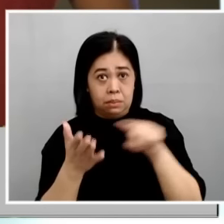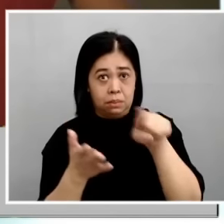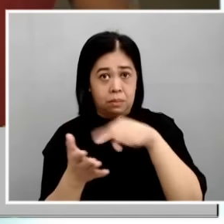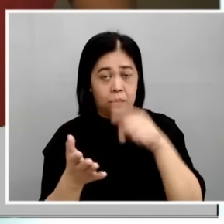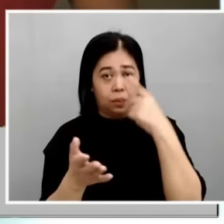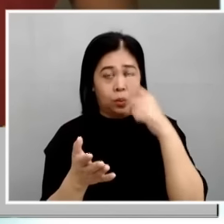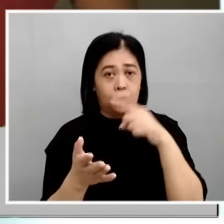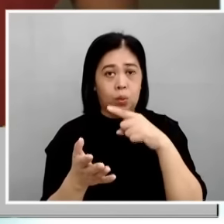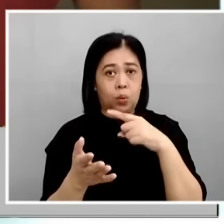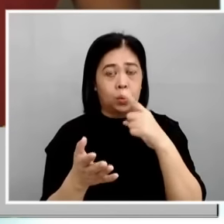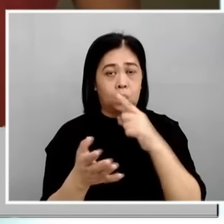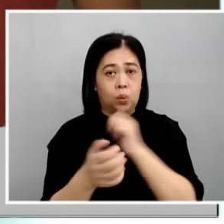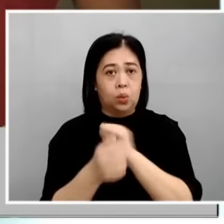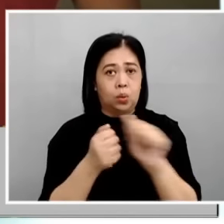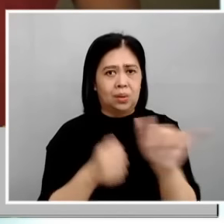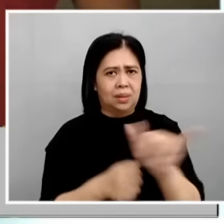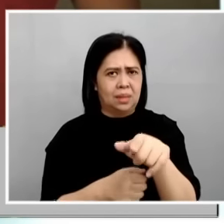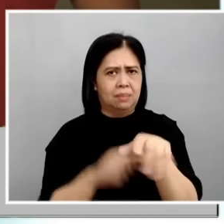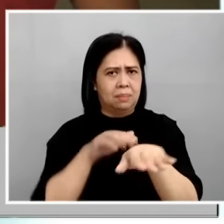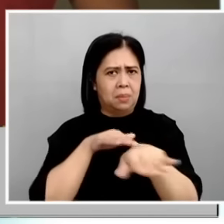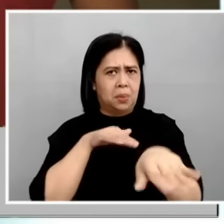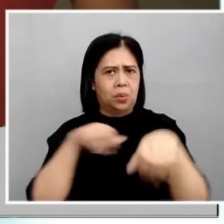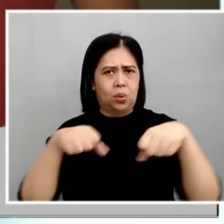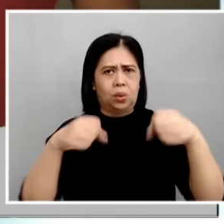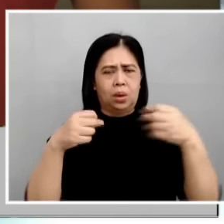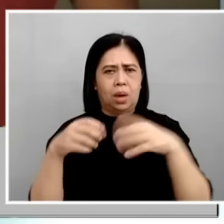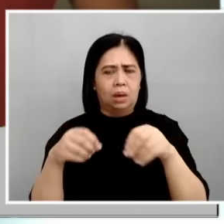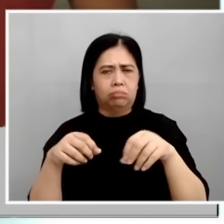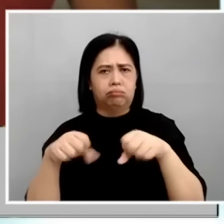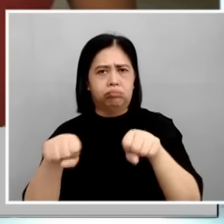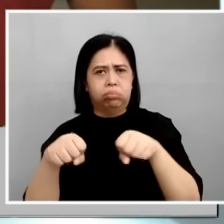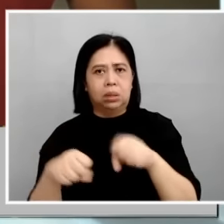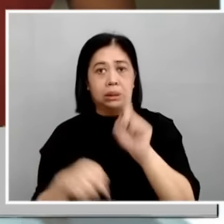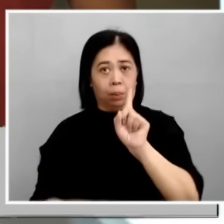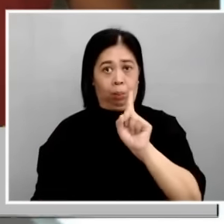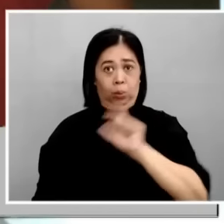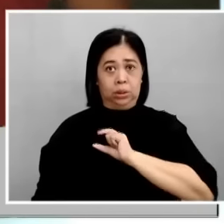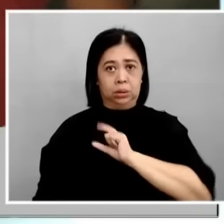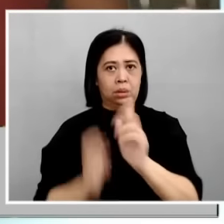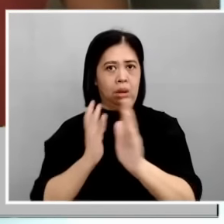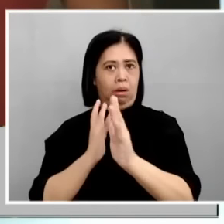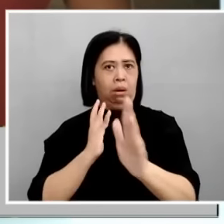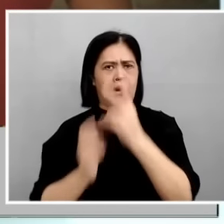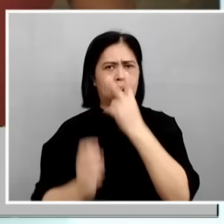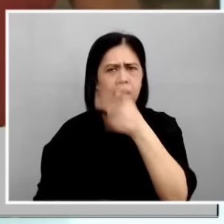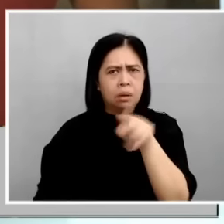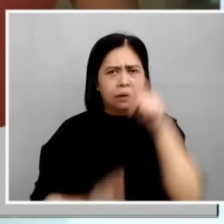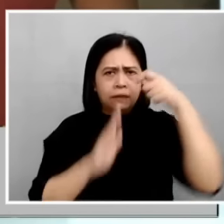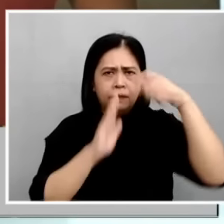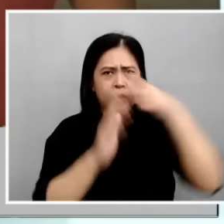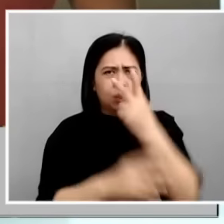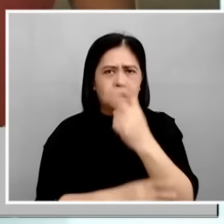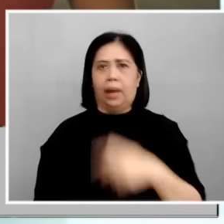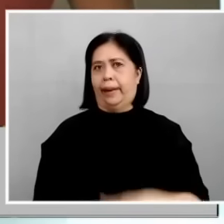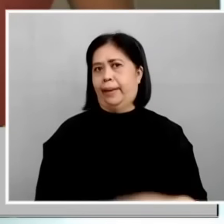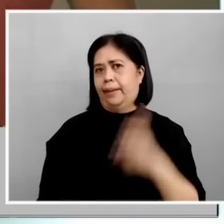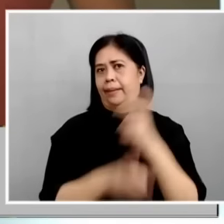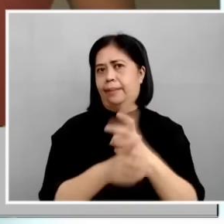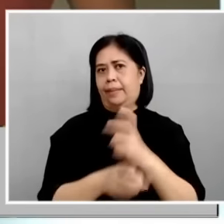mga katulad niyang mga motor? Napakarami niyan. Eh kung isang pulis lang na nakita ko doon sa video mo, ay talagang ahaba ang